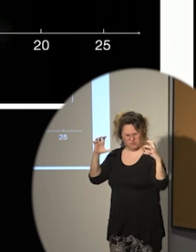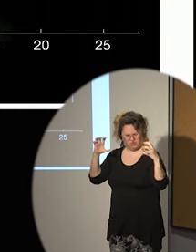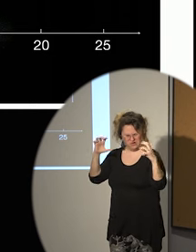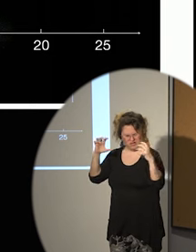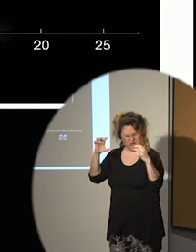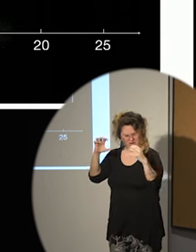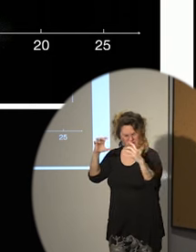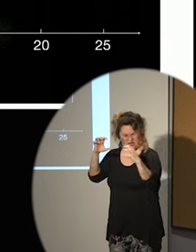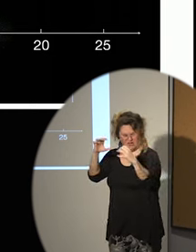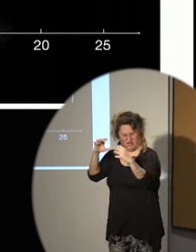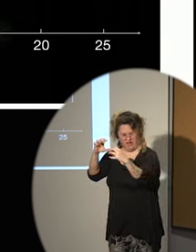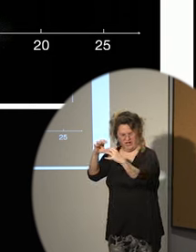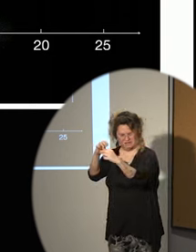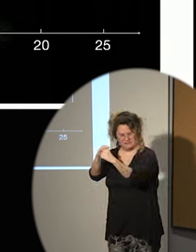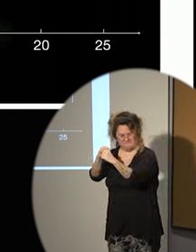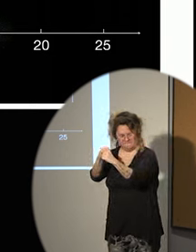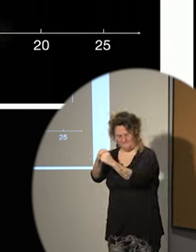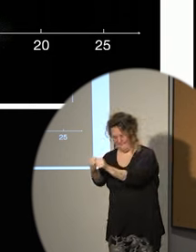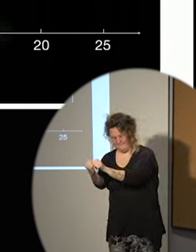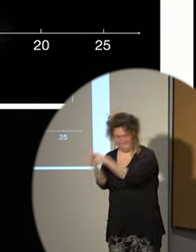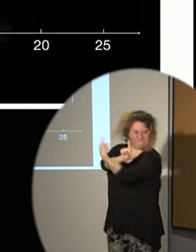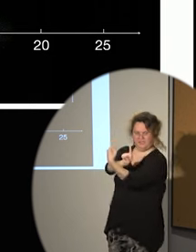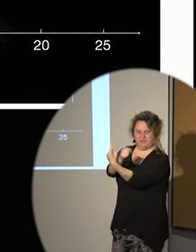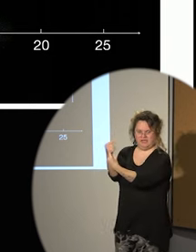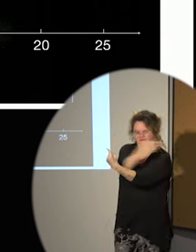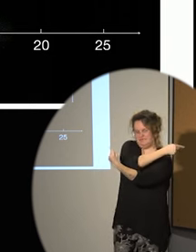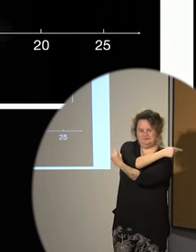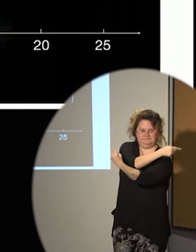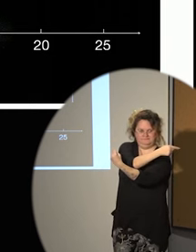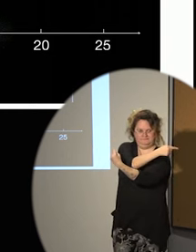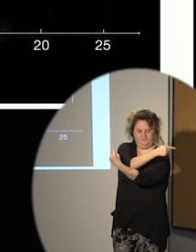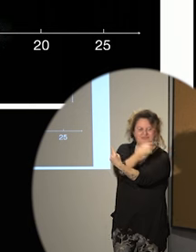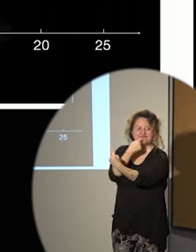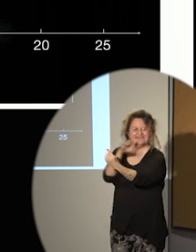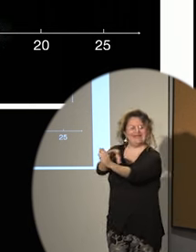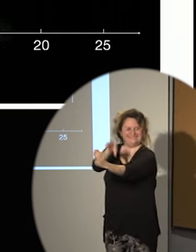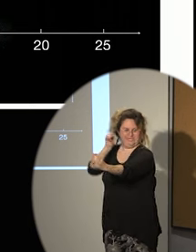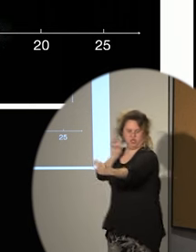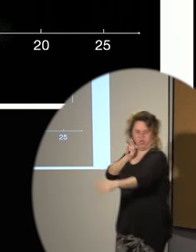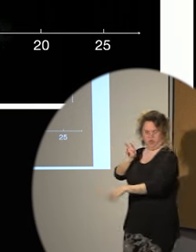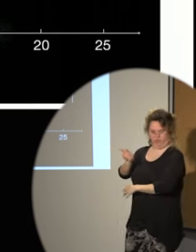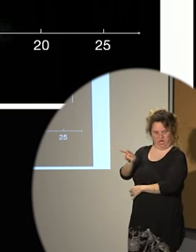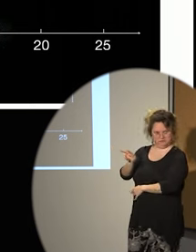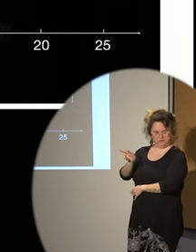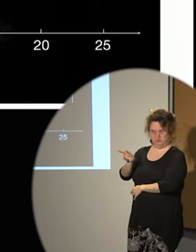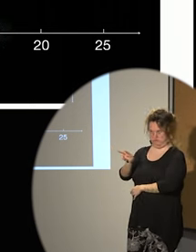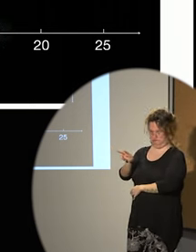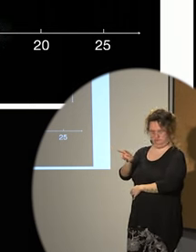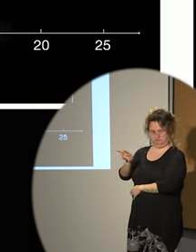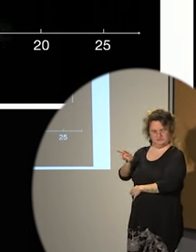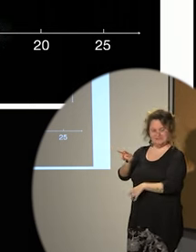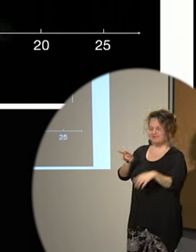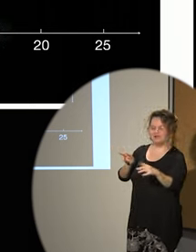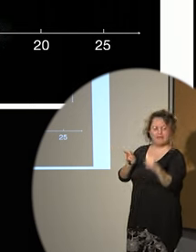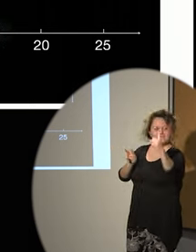l'expliquer un peu avec les mains. Je vous ai dit, hein, la personne qui reste autour, qui continue à tourner autour, ne verra jamais l'autre